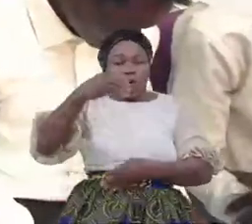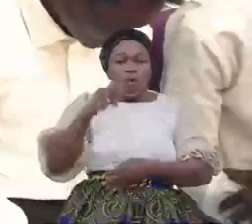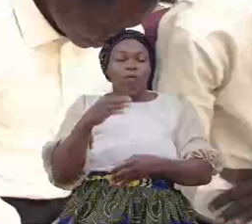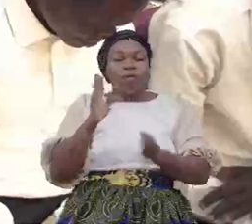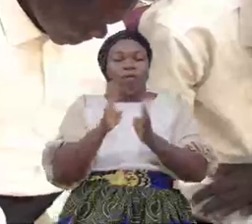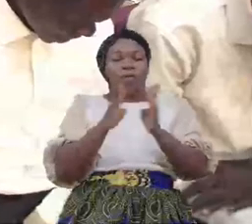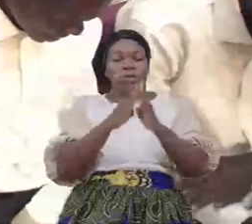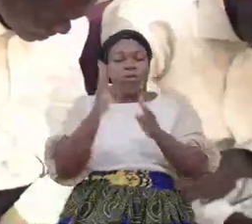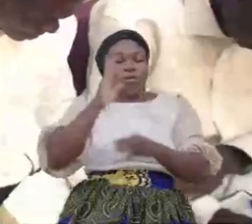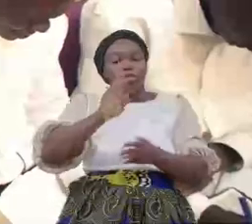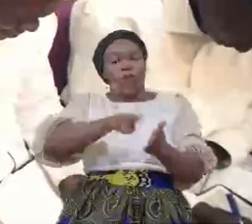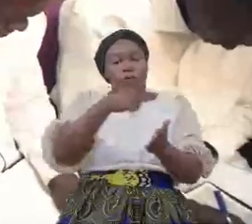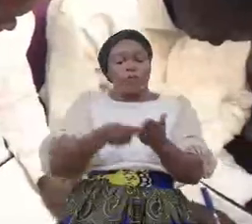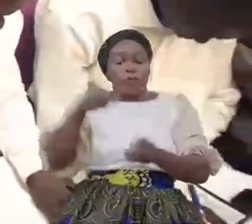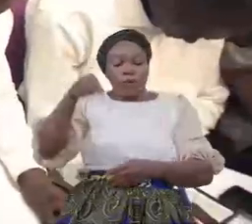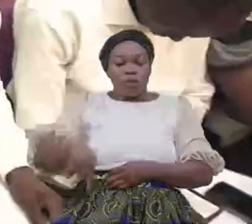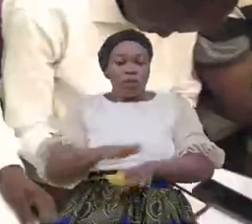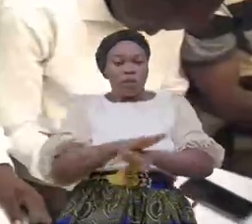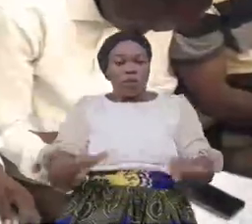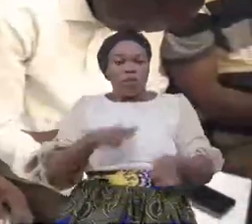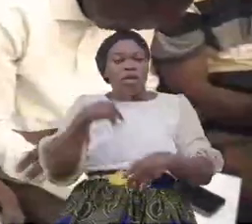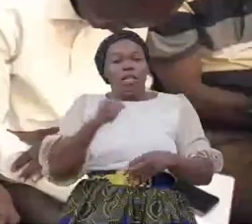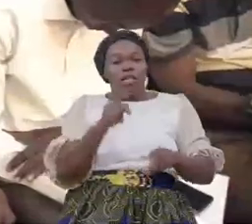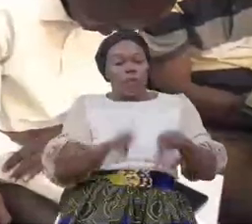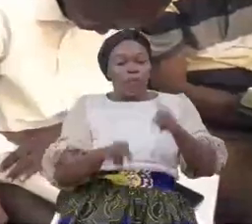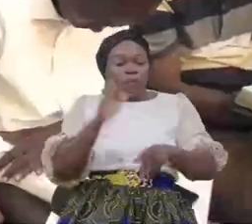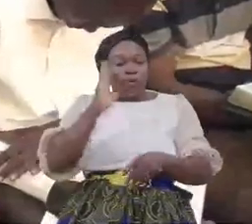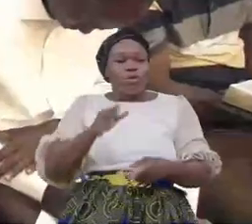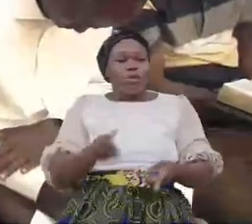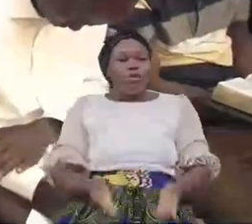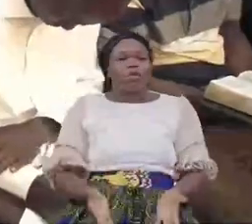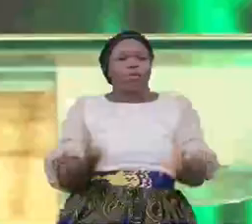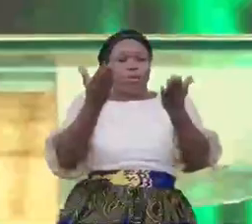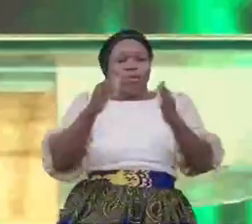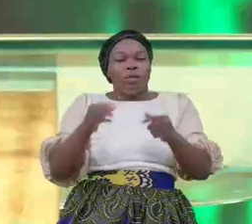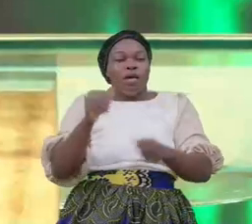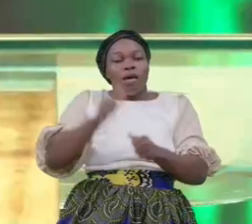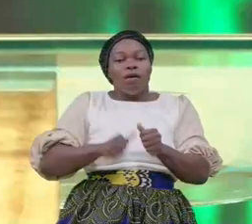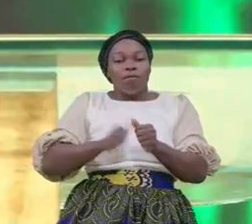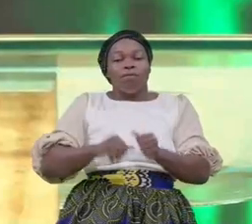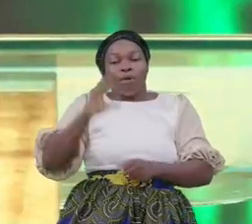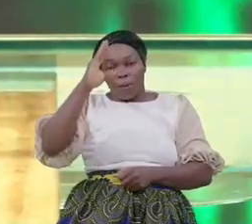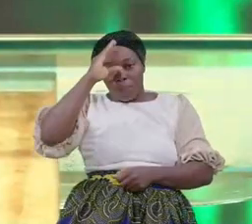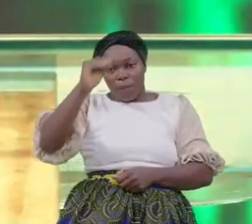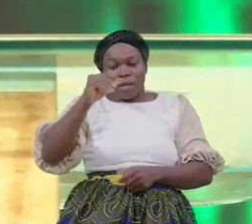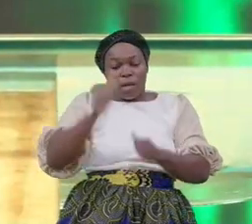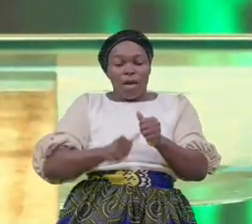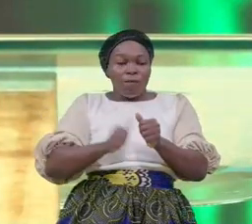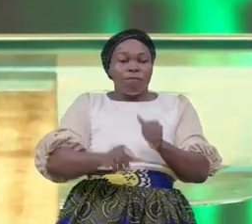la ville s'écroulera et le peuple montera chacun comme deux personnes,